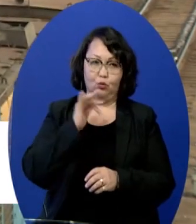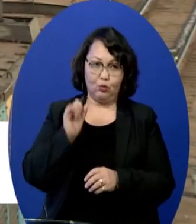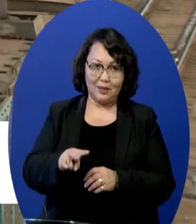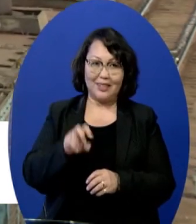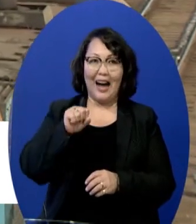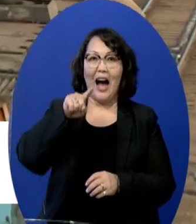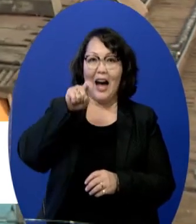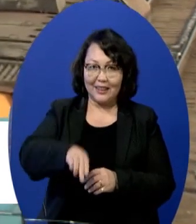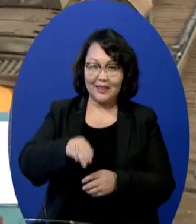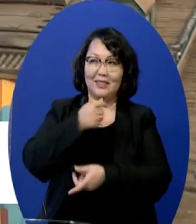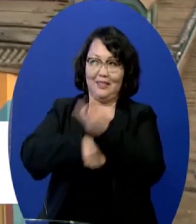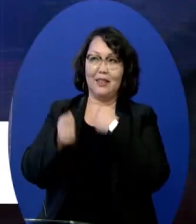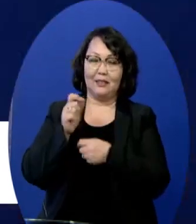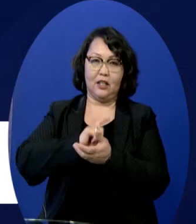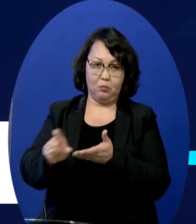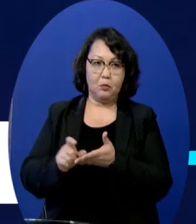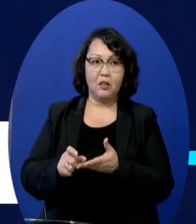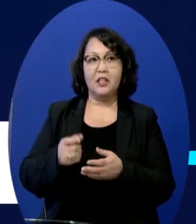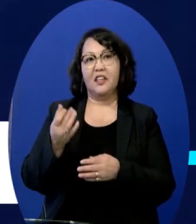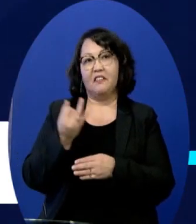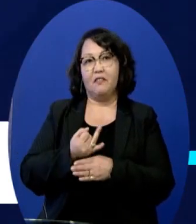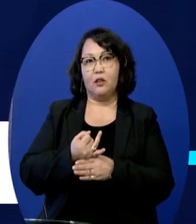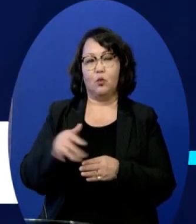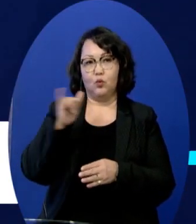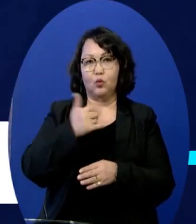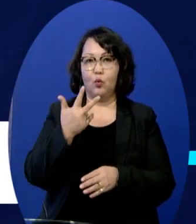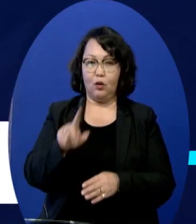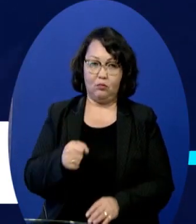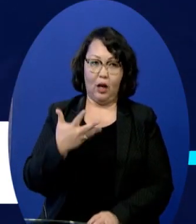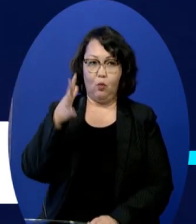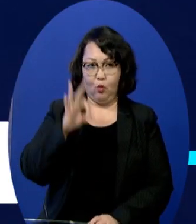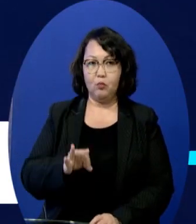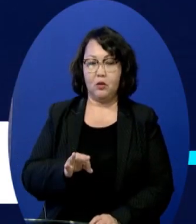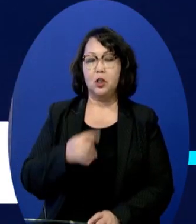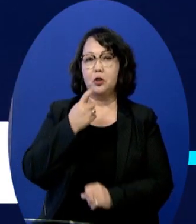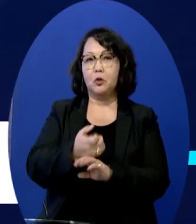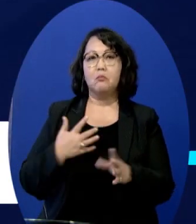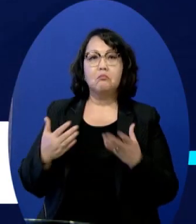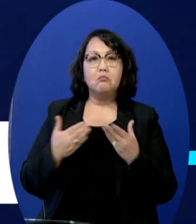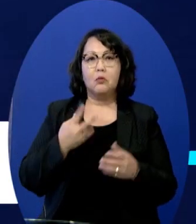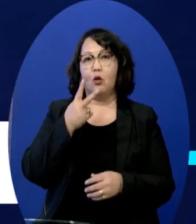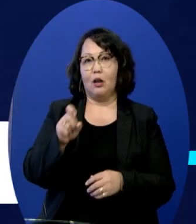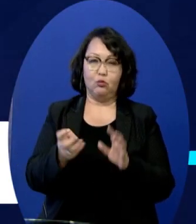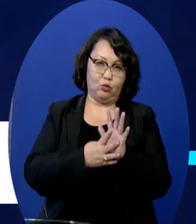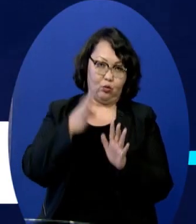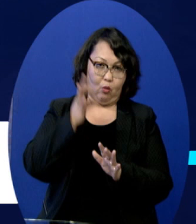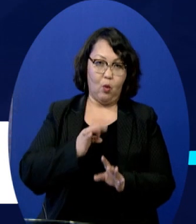эзэлжээ. Харин инфляцийн түвшин улсын хэмжээнд 3.5% гарсан байна. Өмнөх оны мөн үеэс 2.9% өссөн үзүүлэлт гарчээ. Ер